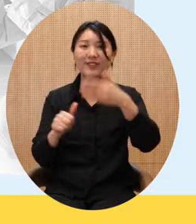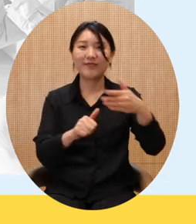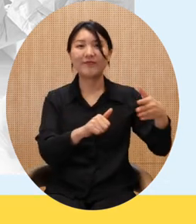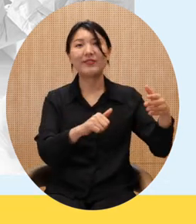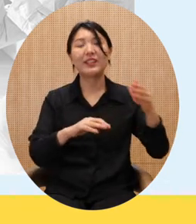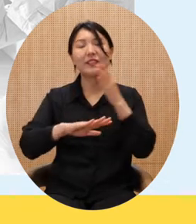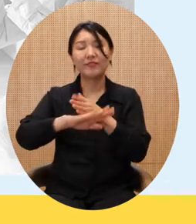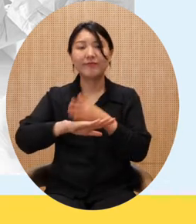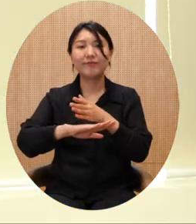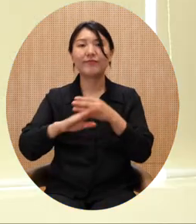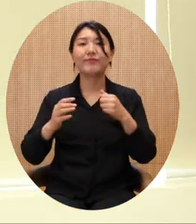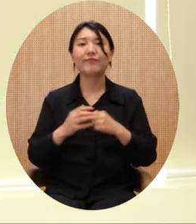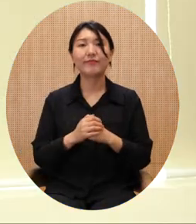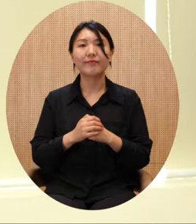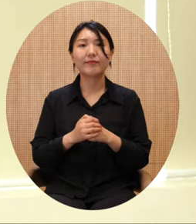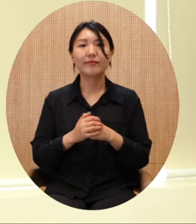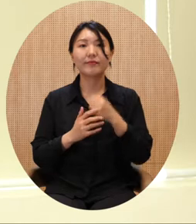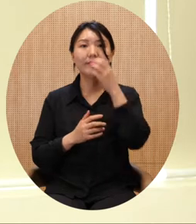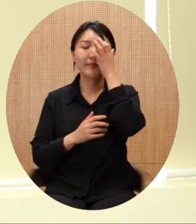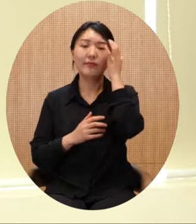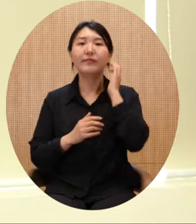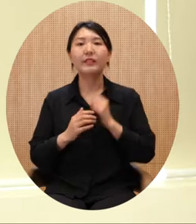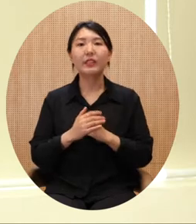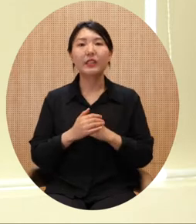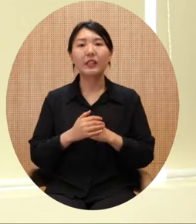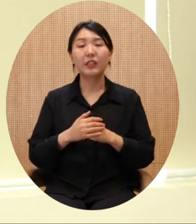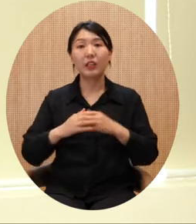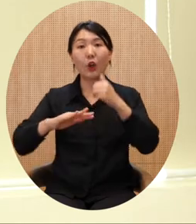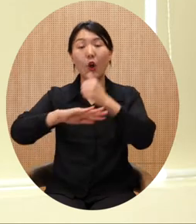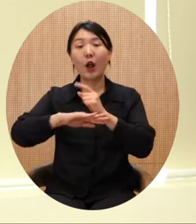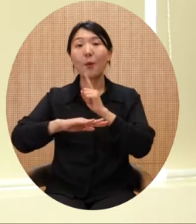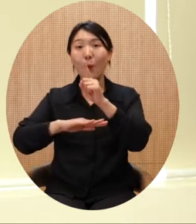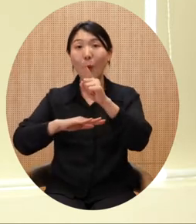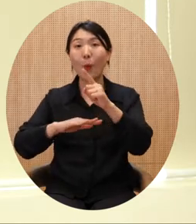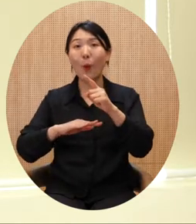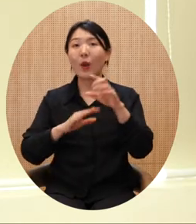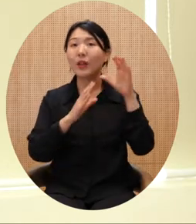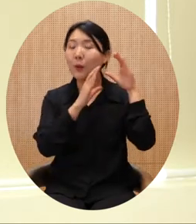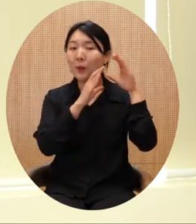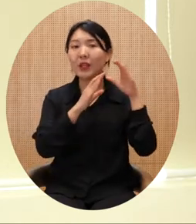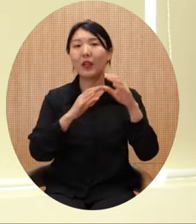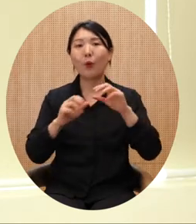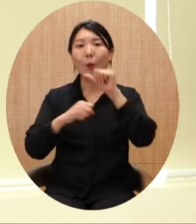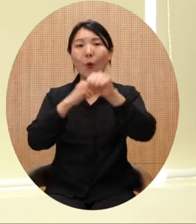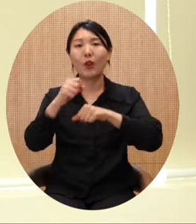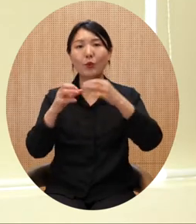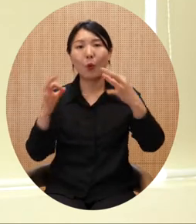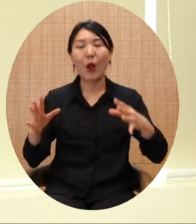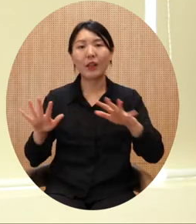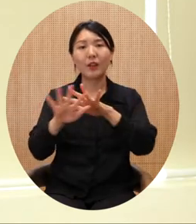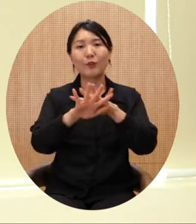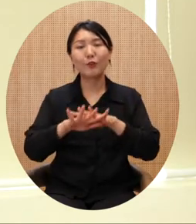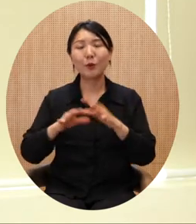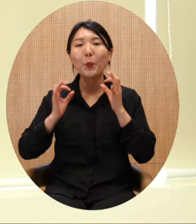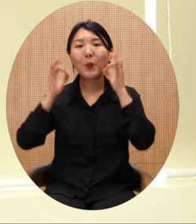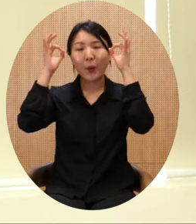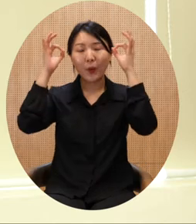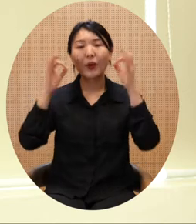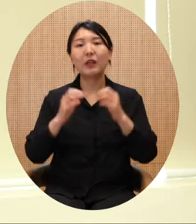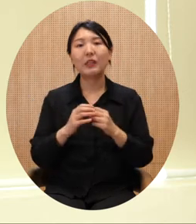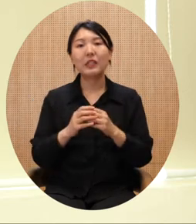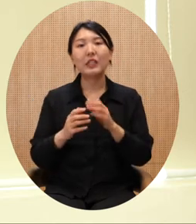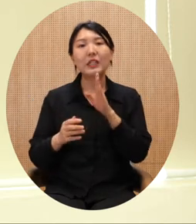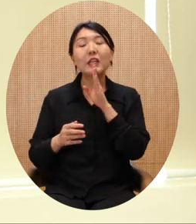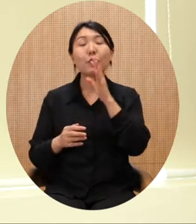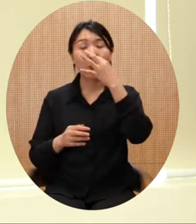감사합니다. 네, 경과 보고를 직접 들어보니 5년 동안 네트워크 기관들의 노력으로 실효성 있는